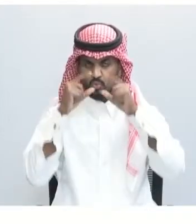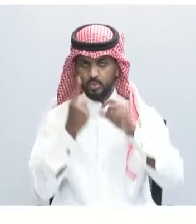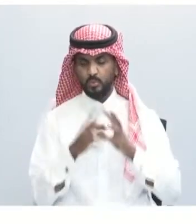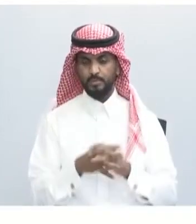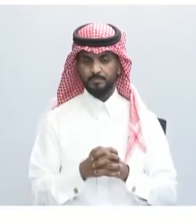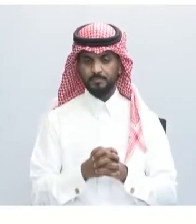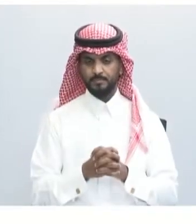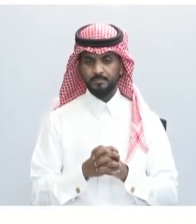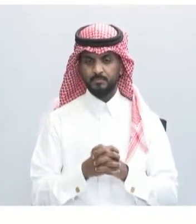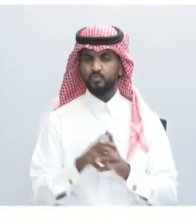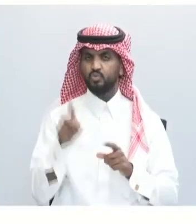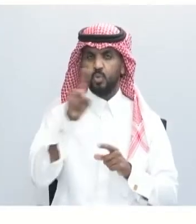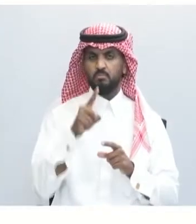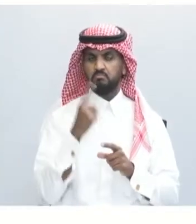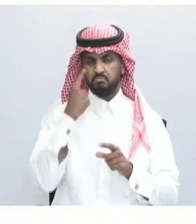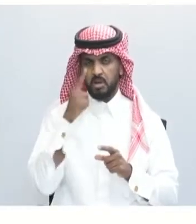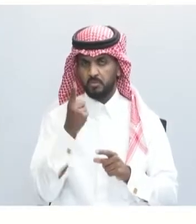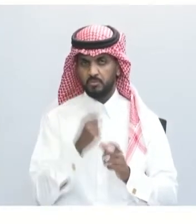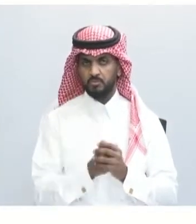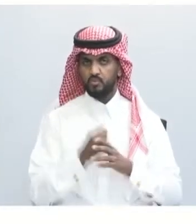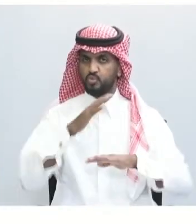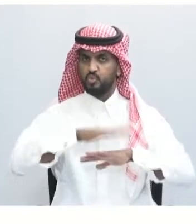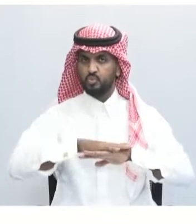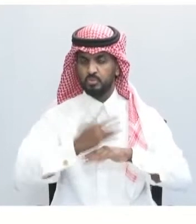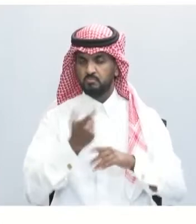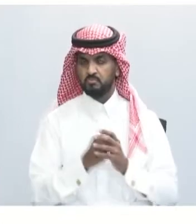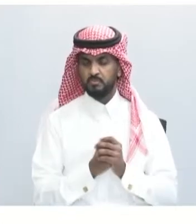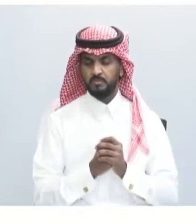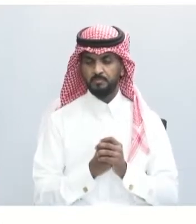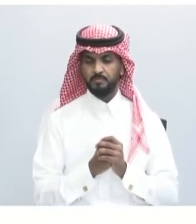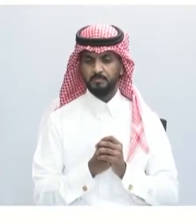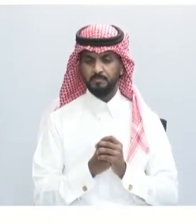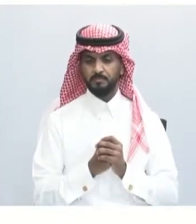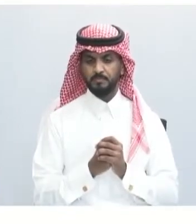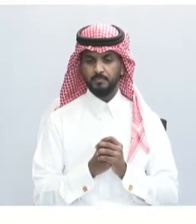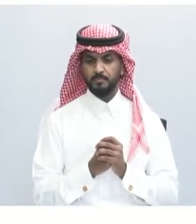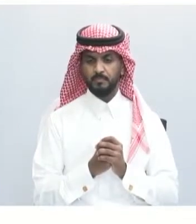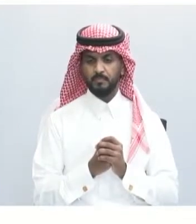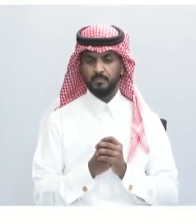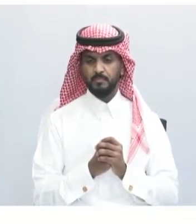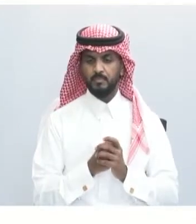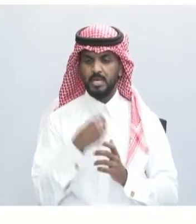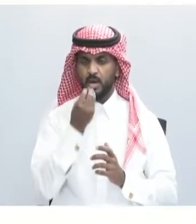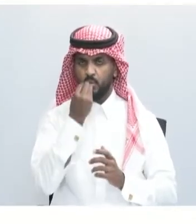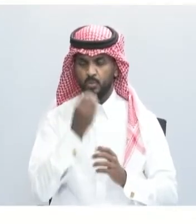ما رايكم بهذه الصوره سلوكم ماذا ياكل